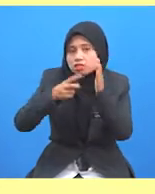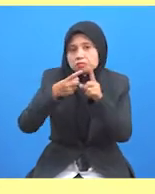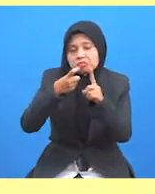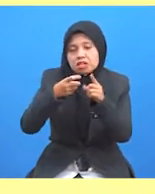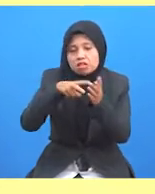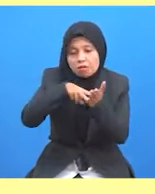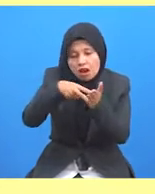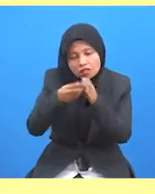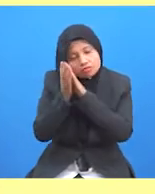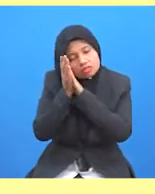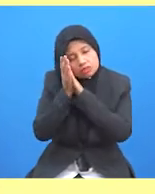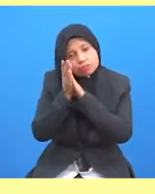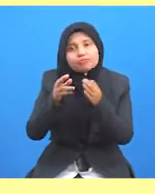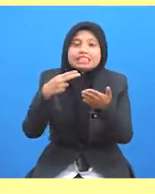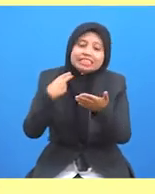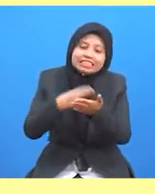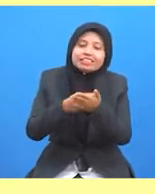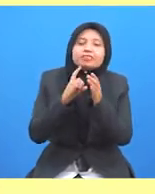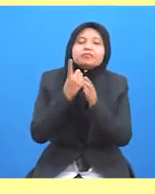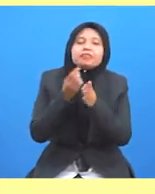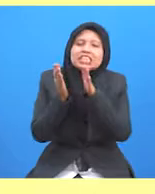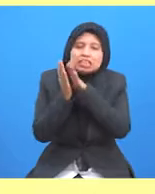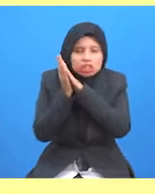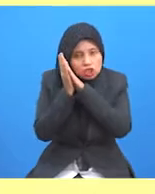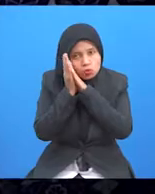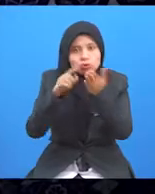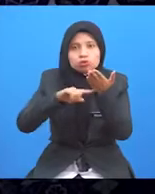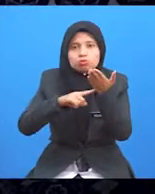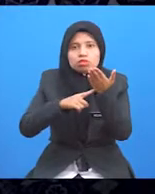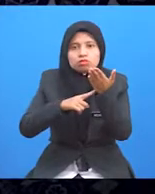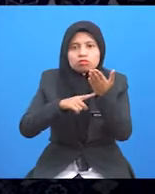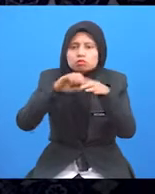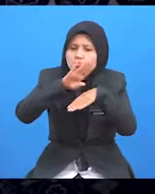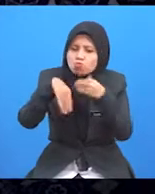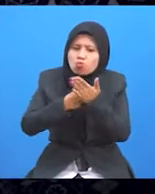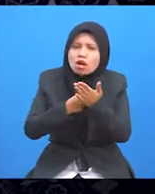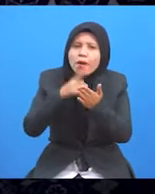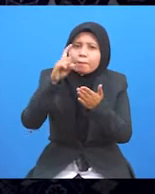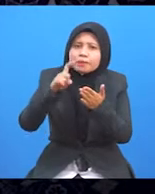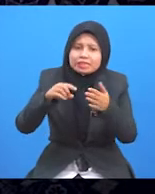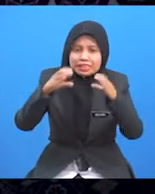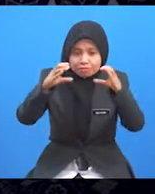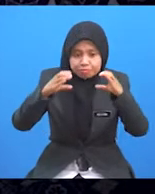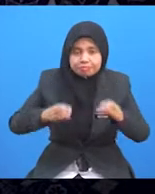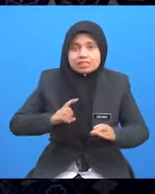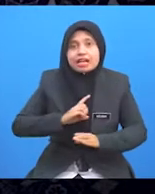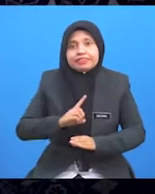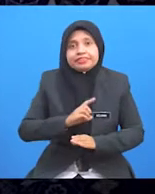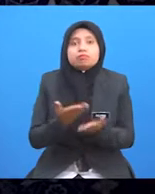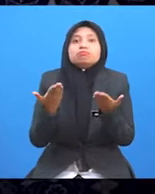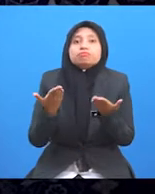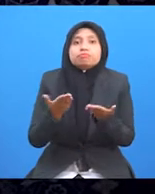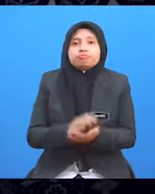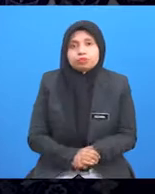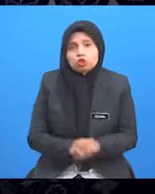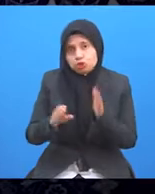kita akan dihina oleh Allah Subhanahu Wa Taala. Setiap Muslim dituntut supaya menjadikan